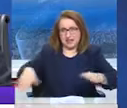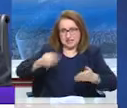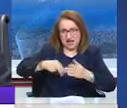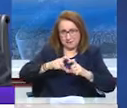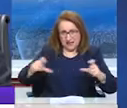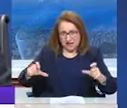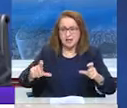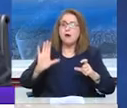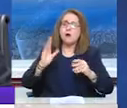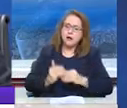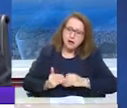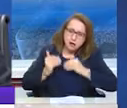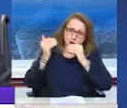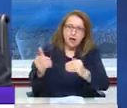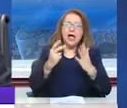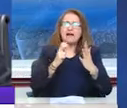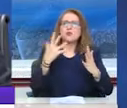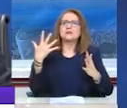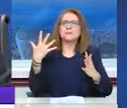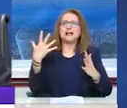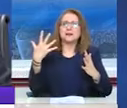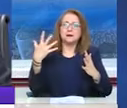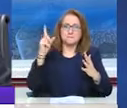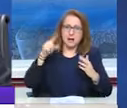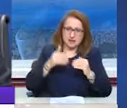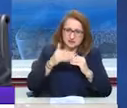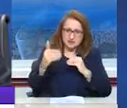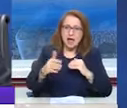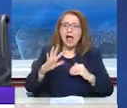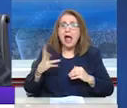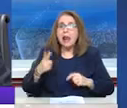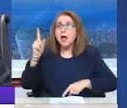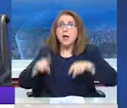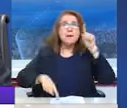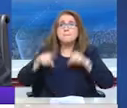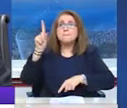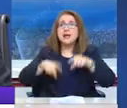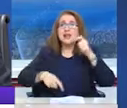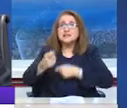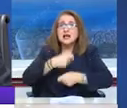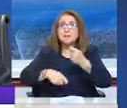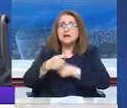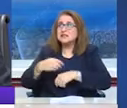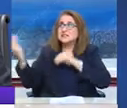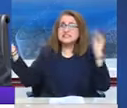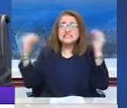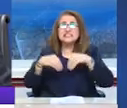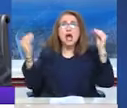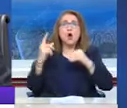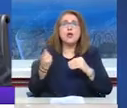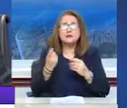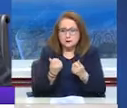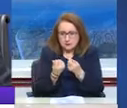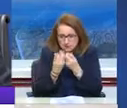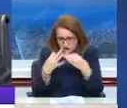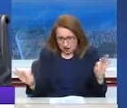Αυτό δημιουργεί σε ορισμένες επιχειρήσεις, κυρίως εξαγωγικού χαρακτήρα, μεγάλο πρόβλημα ρευστότητας ως προς την πληρωμή